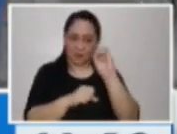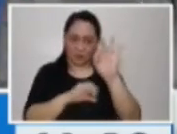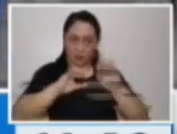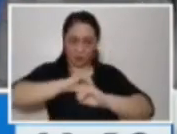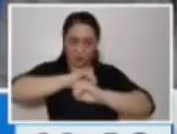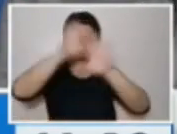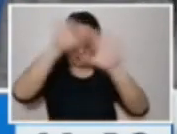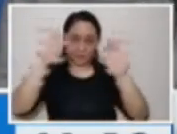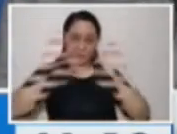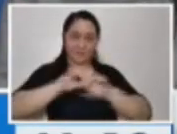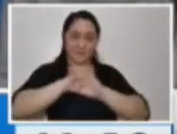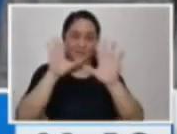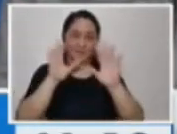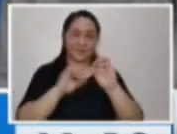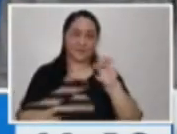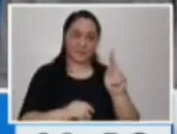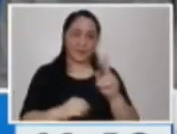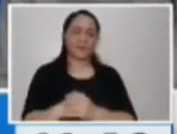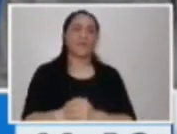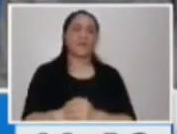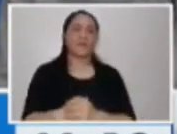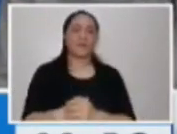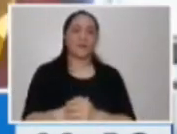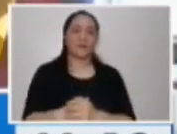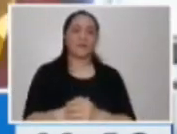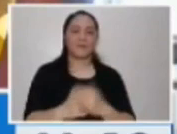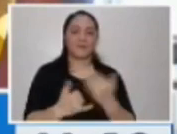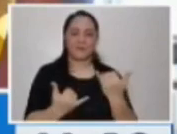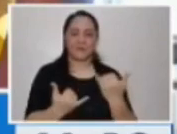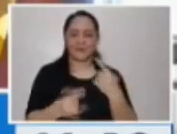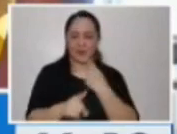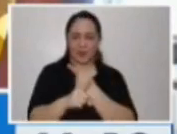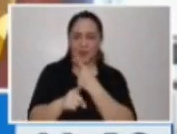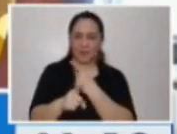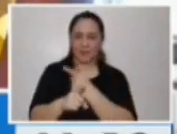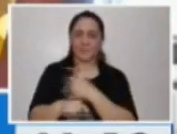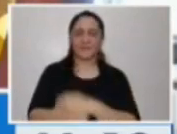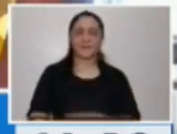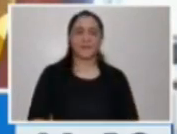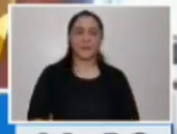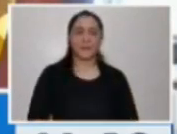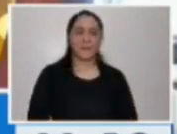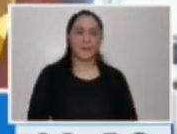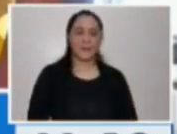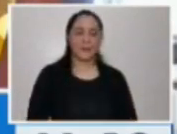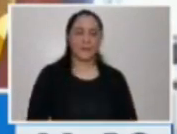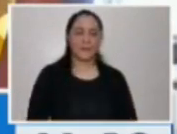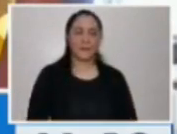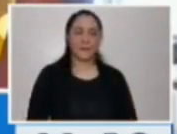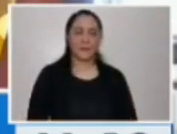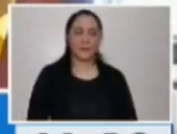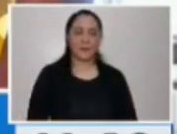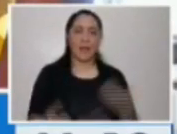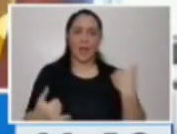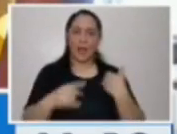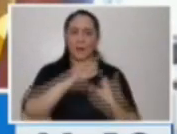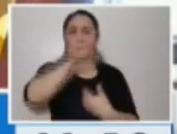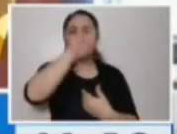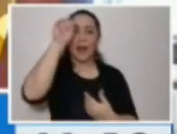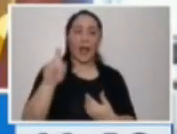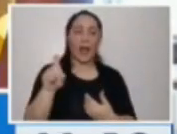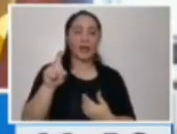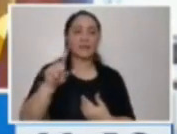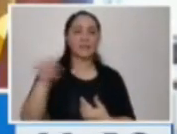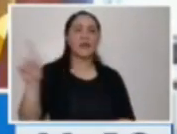Yung senior citizens are covered by law, no? Hindi na sila babayad ng premium. Special law yan for senior citizens. They are fully covered